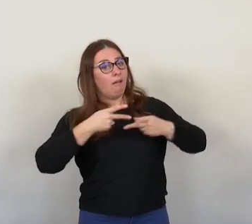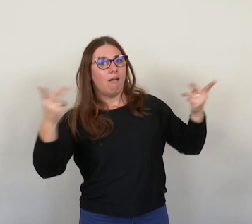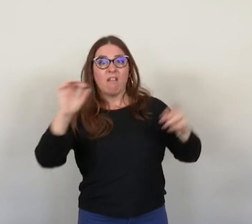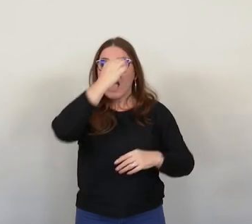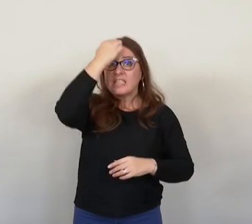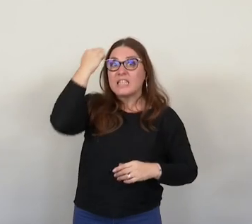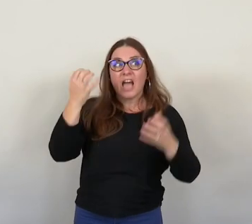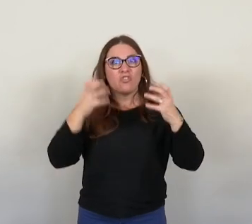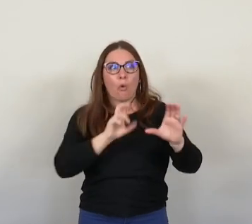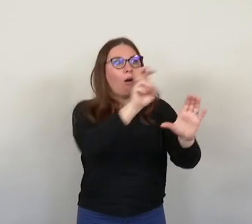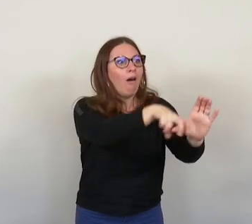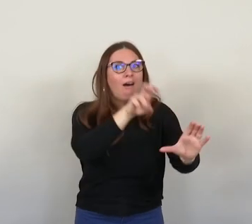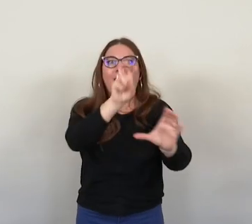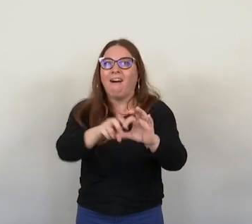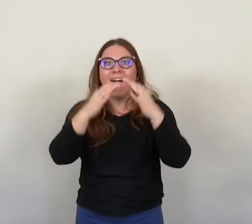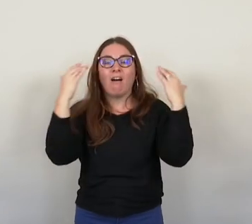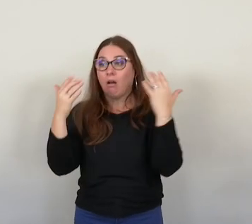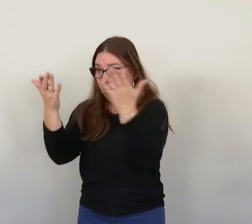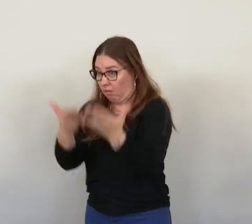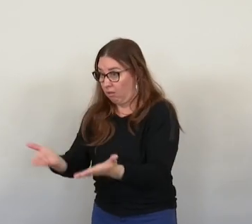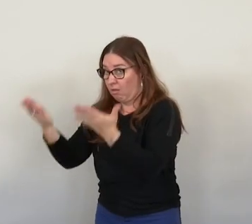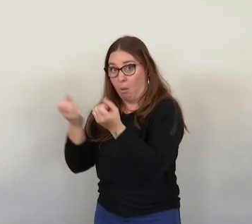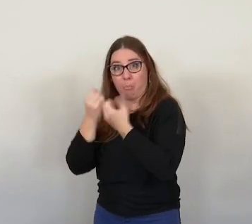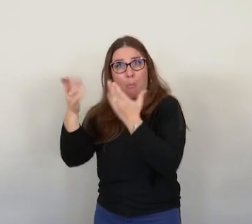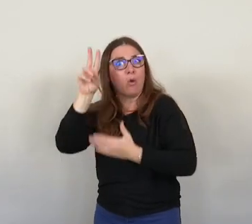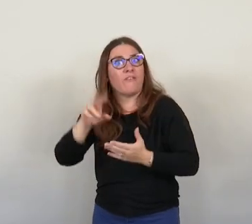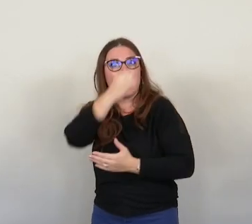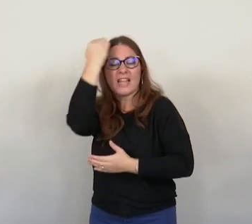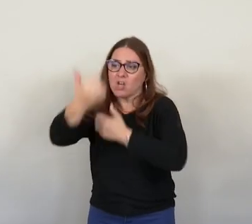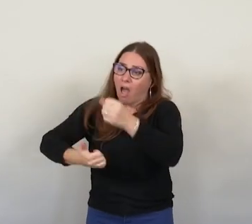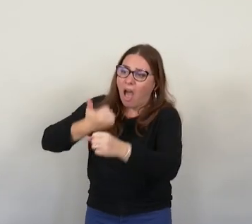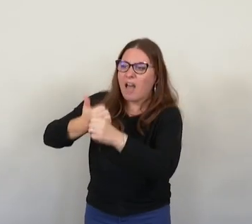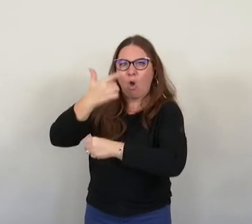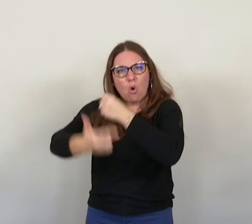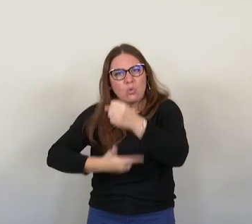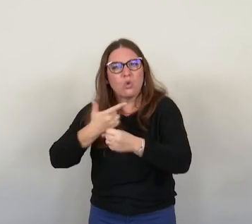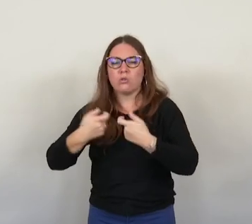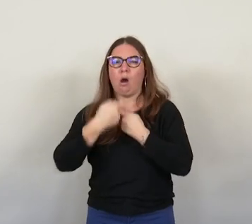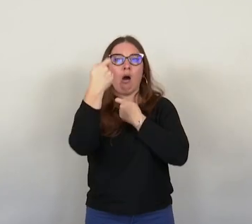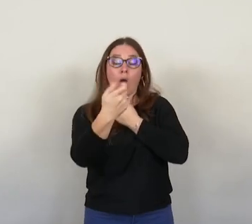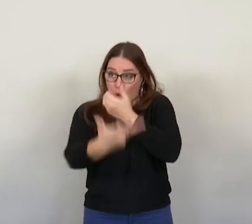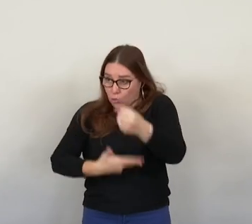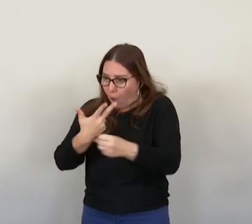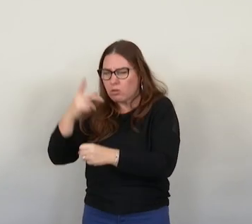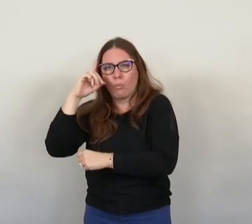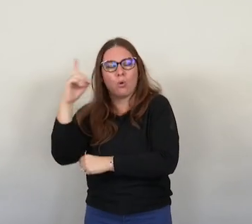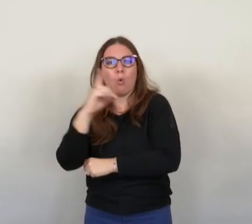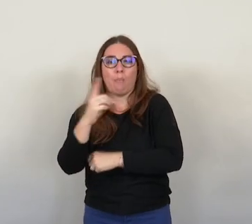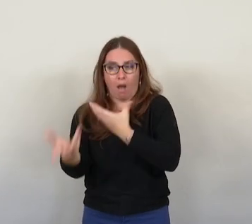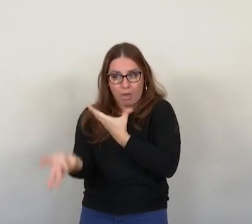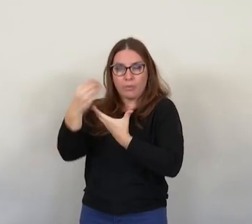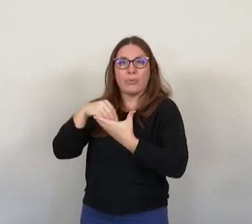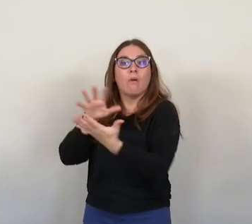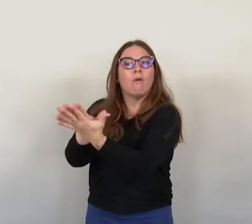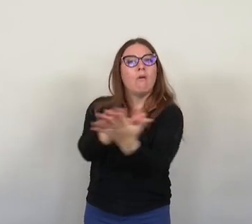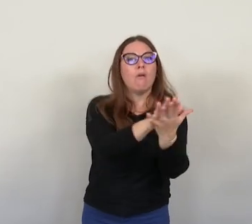en immersion nous vous proposons un stage grandeur nature 1 an 2 ans 3 ans si vous le souhaitez au contact des gens